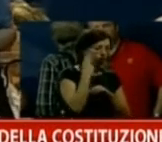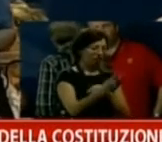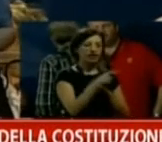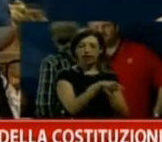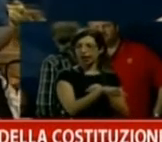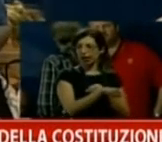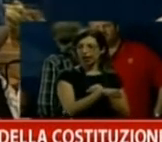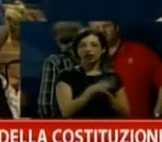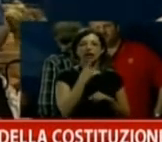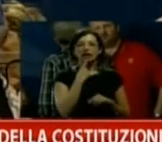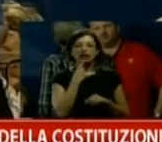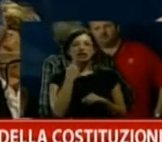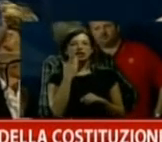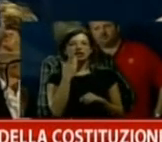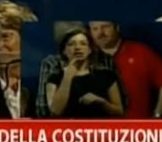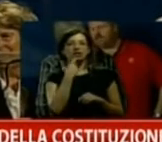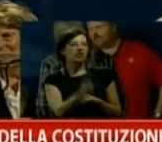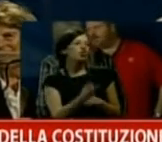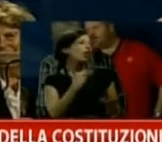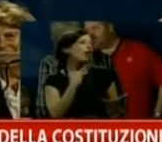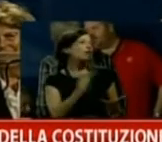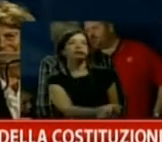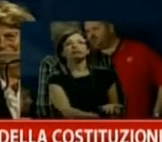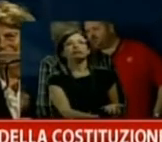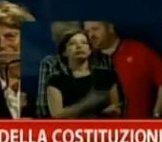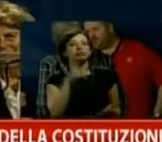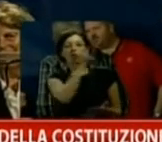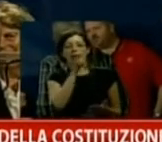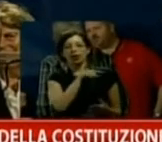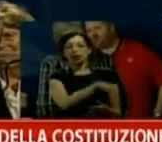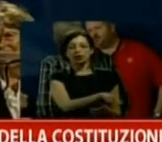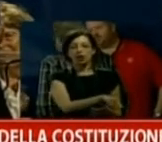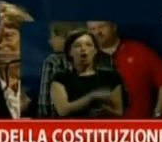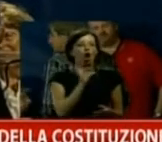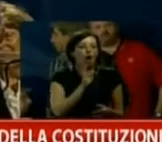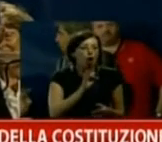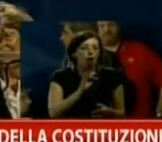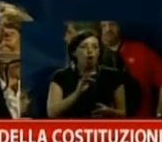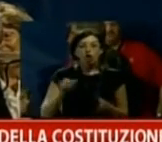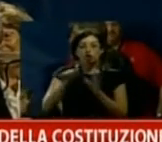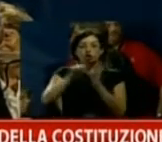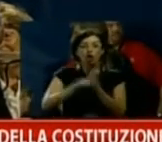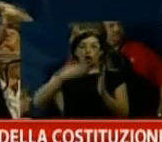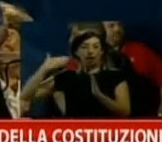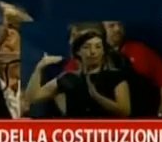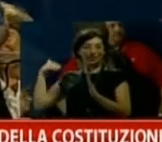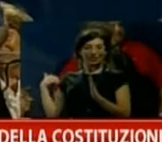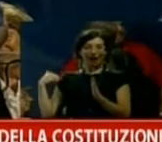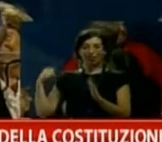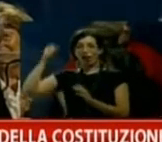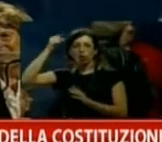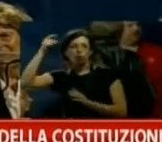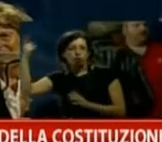sono soltanto il segno di uno scarso rispetto per il passato, ma anche uno scarso rispetto per la cultura di